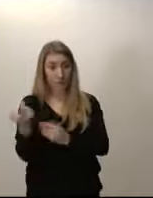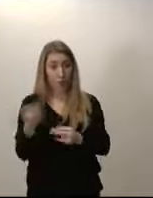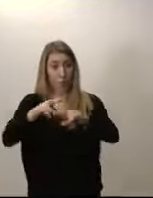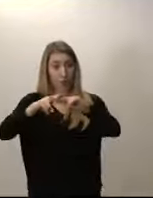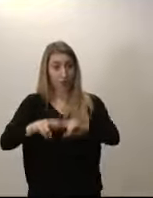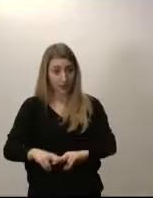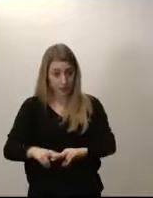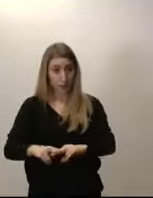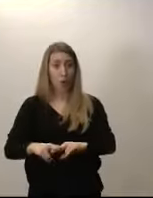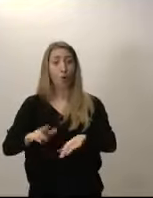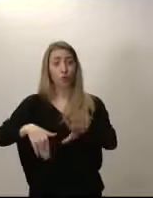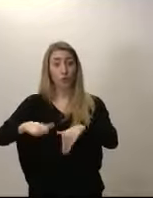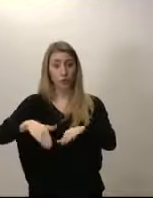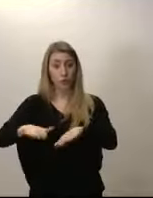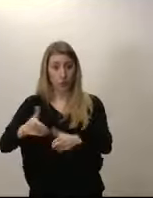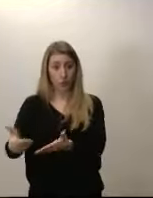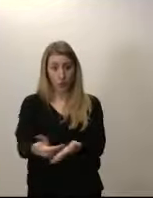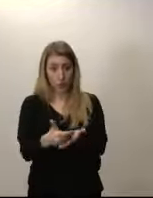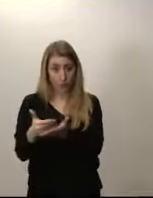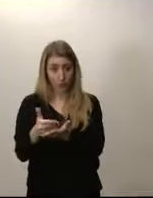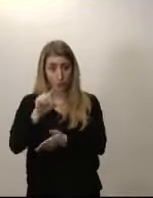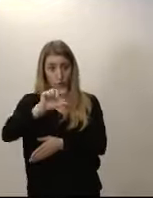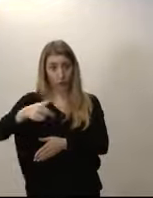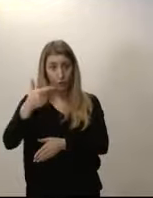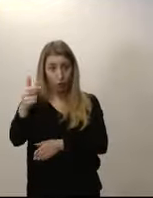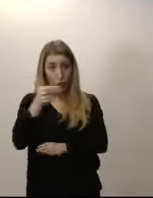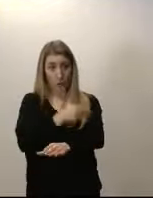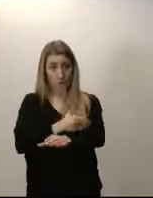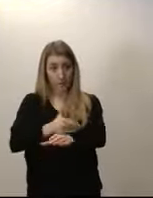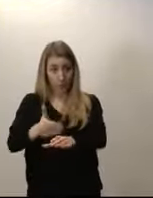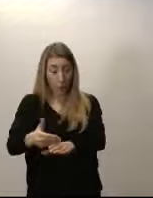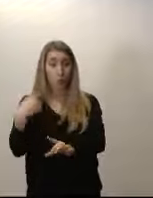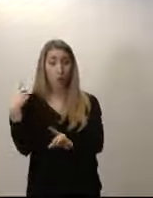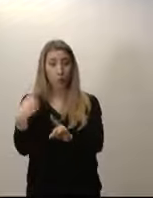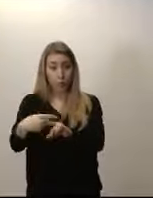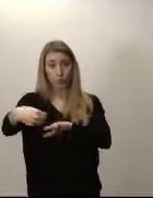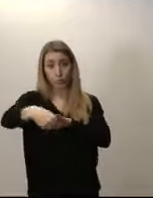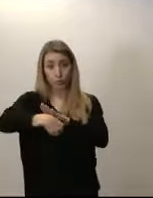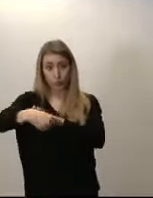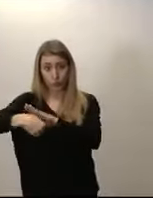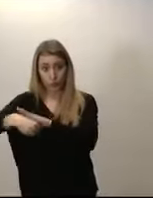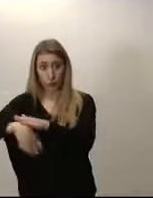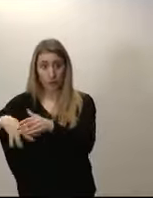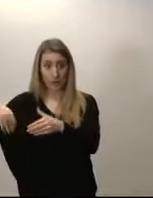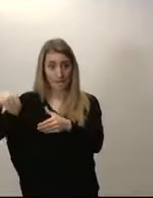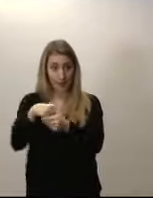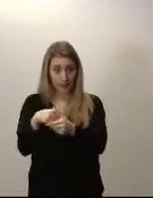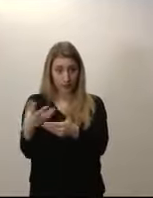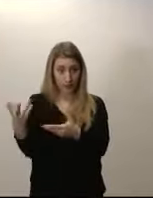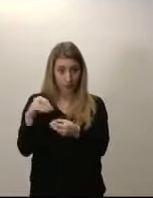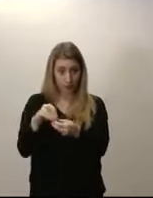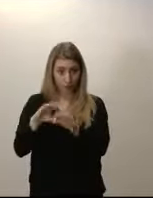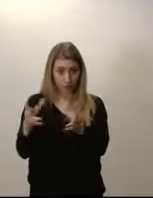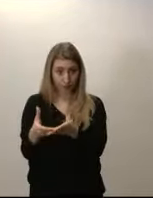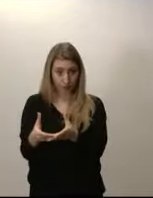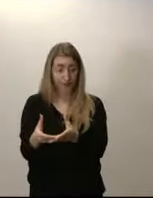fonctionnement capitalisé, 2,2 millions, et plus modestement des subventions et participations. Ce qui donne